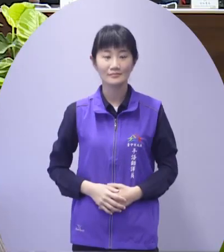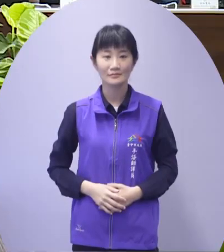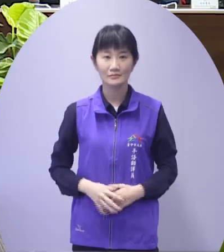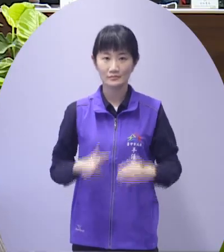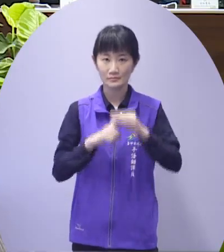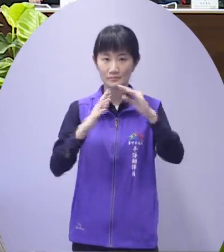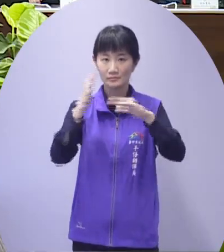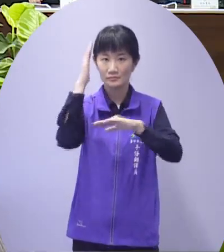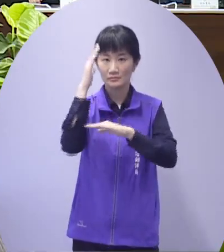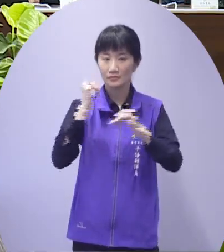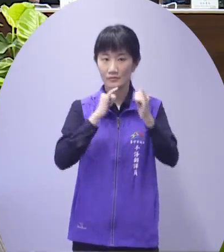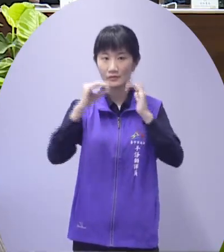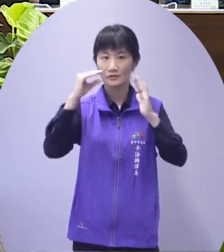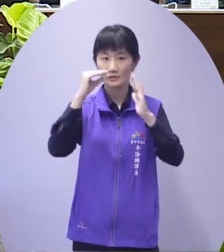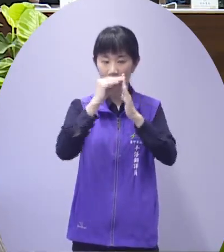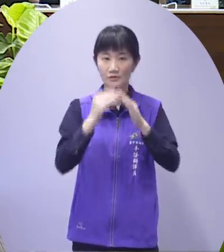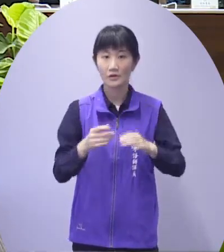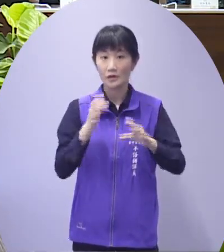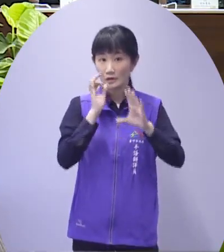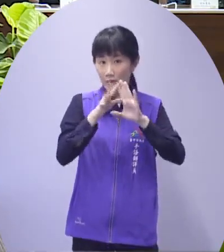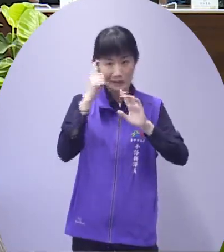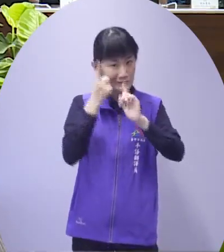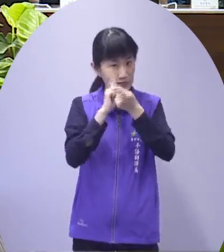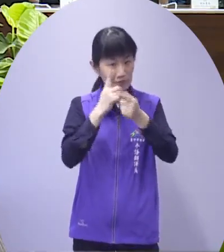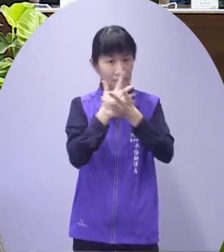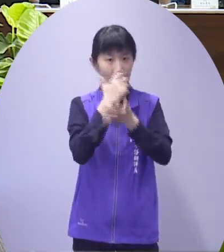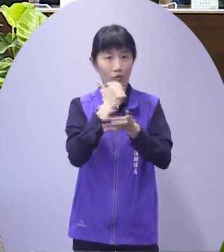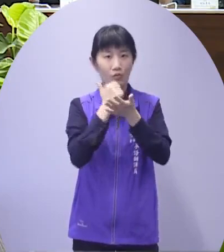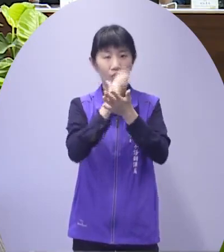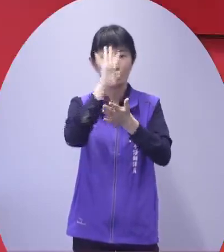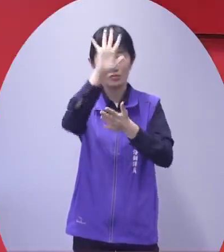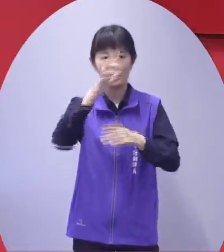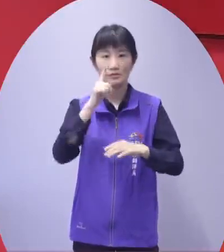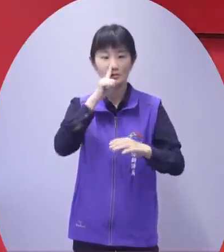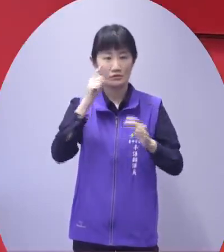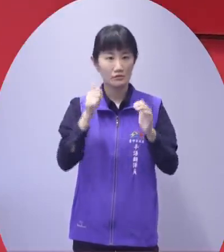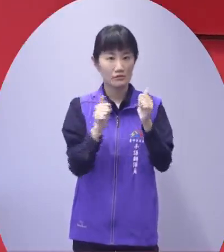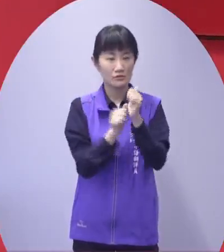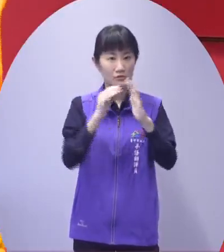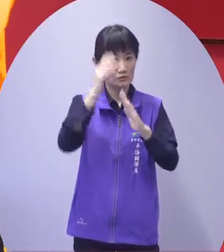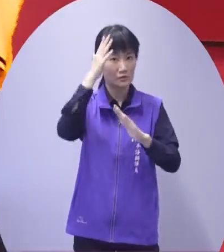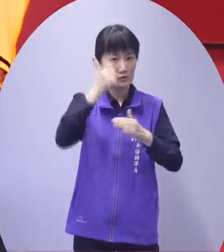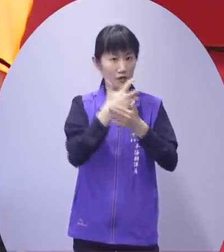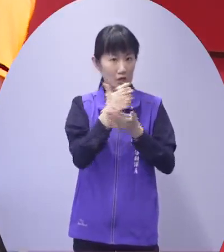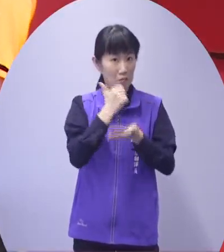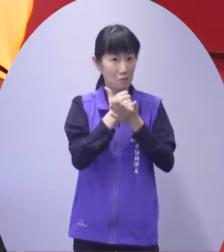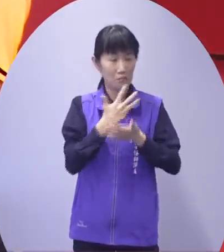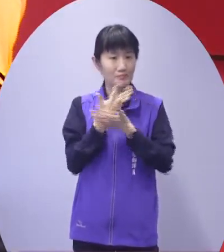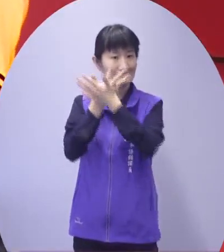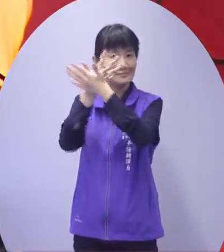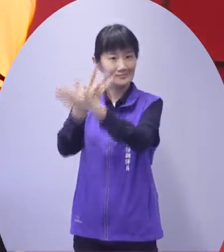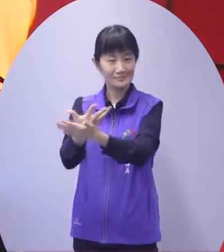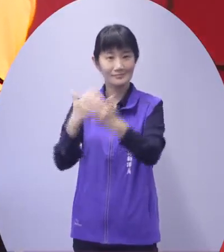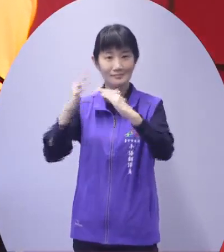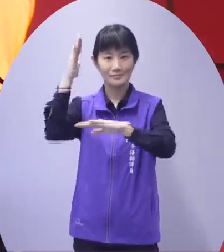本府社会局荣获加值应用奖，请社会局陈副局长将讲座献与市长并合影。